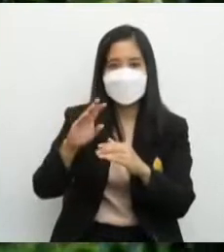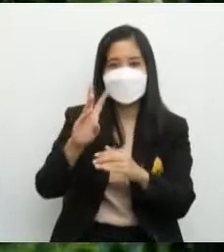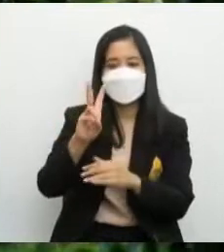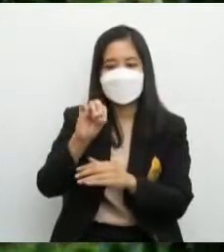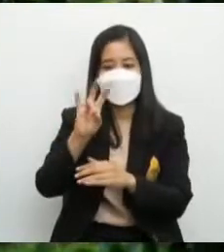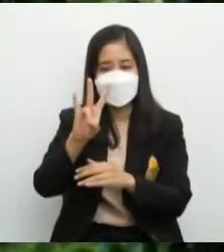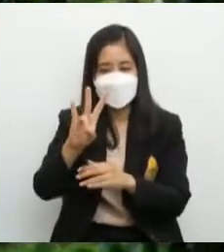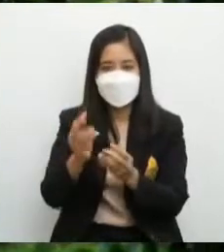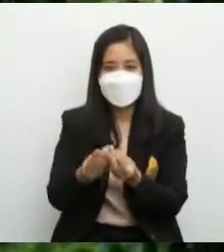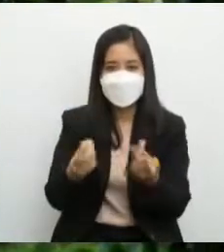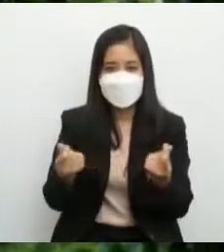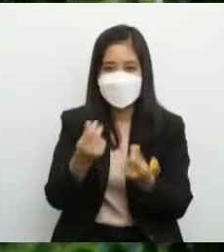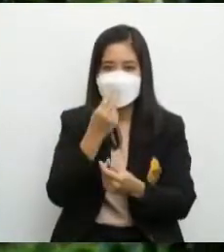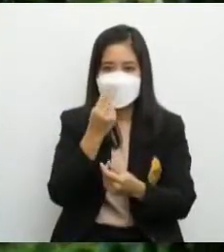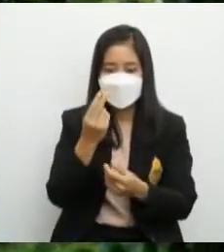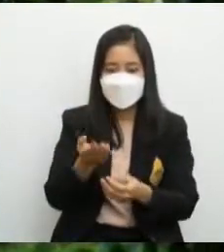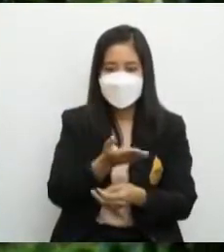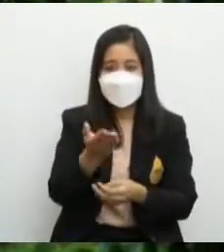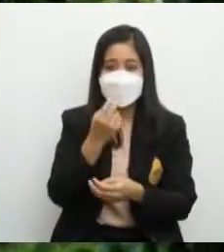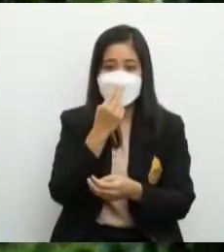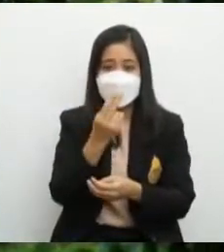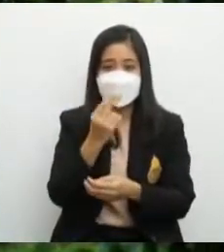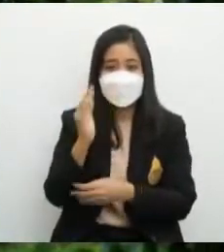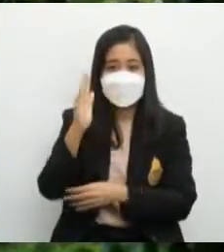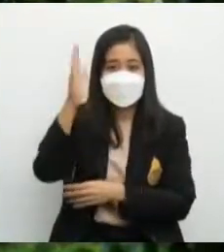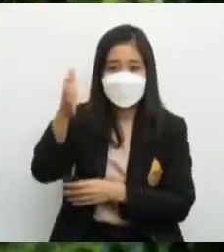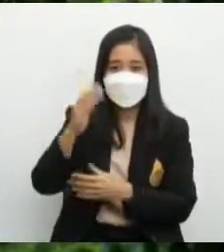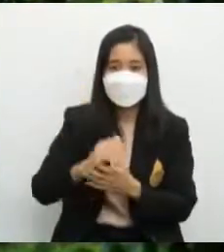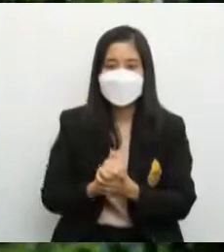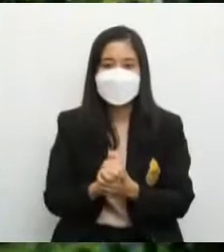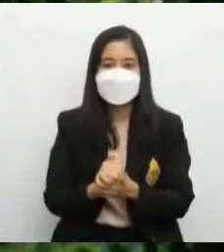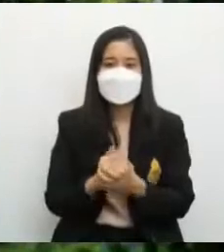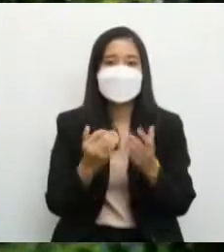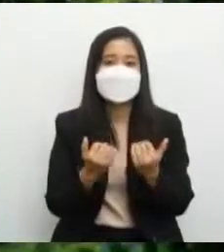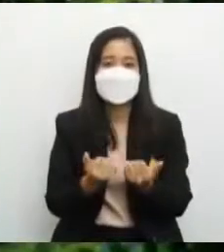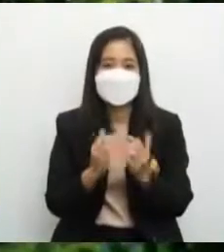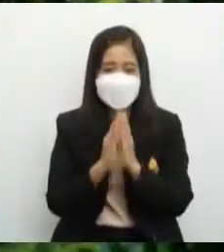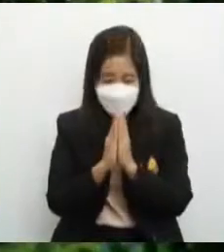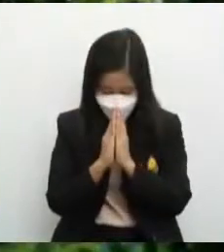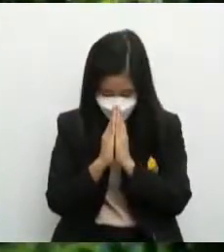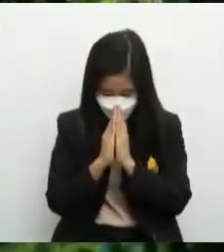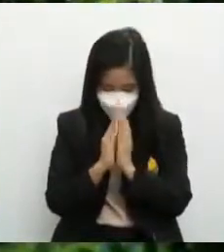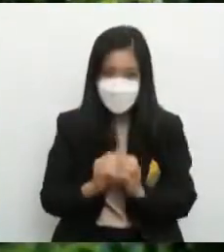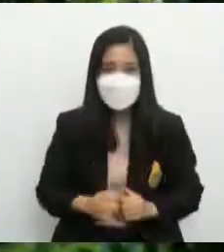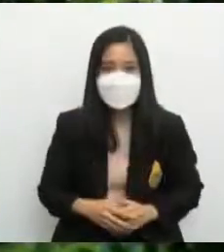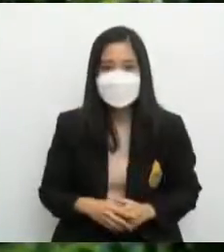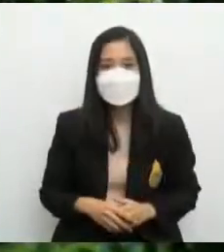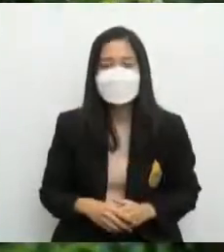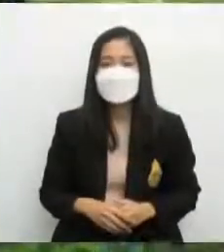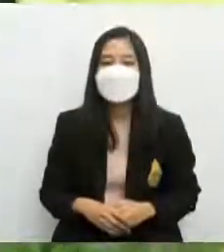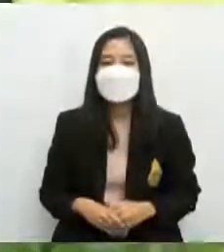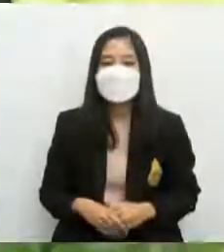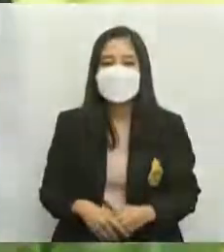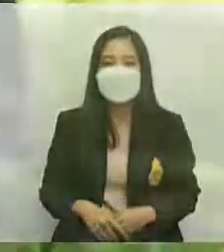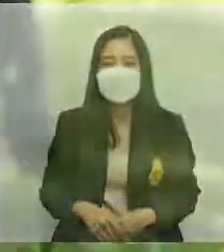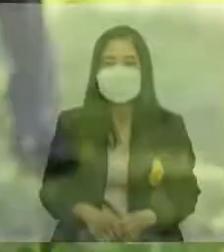ศึกษามาให้คุณผู้ชมทุกท่านได้ติดตามกันต่อในตอนต่อไปสำหรับวันนี้สวัสดีครับ กรรมเดียวก็มีรถ